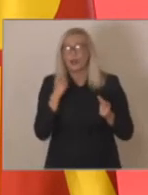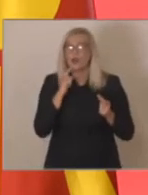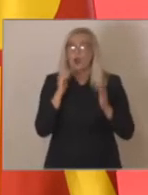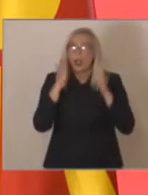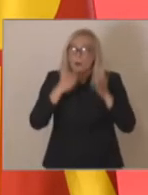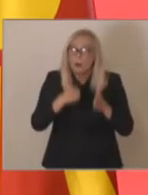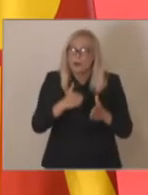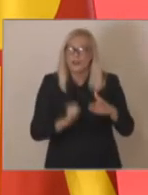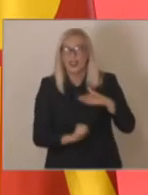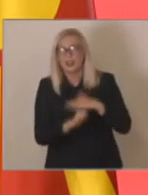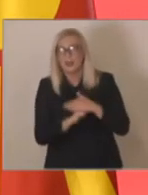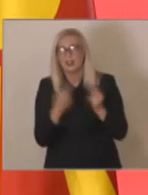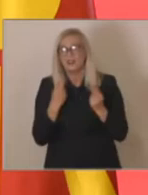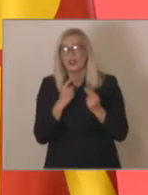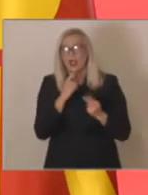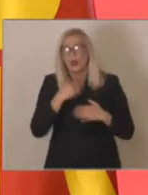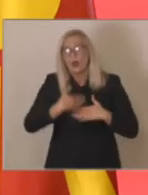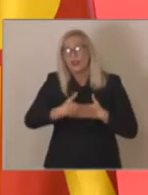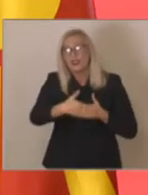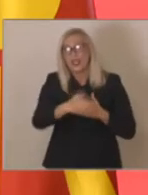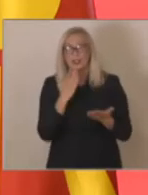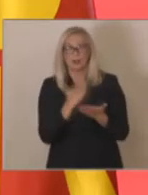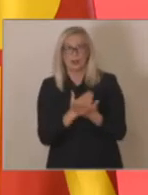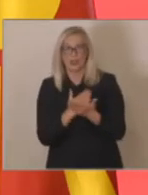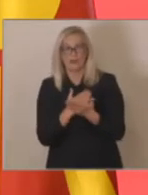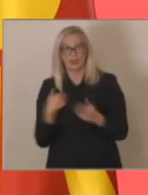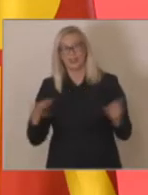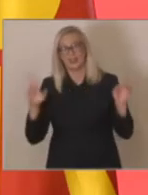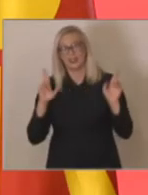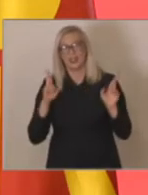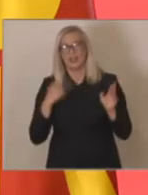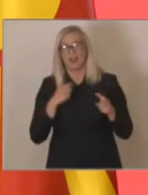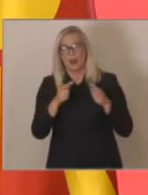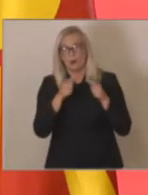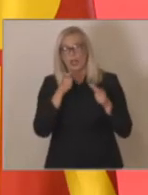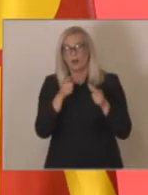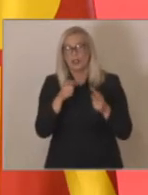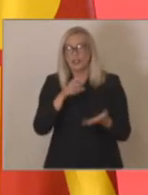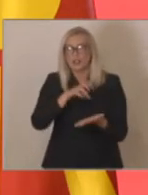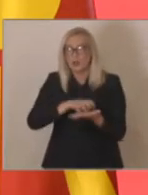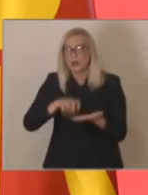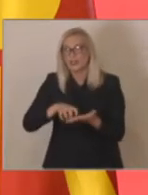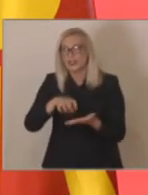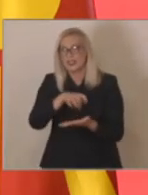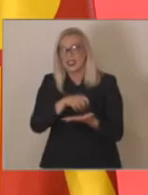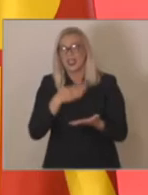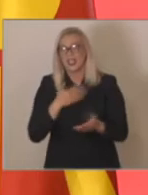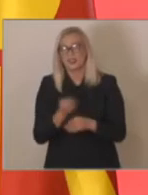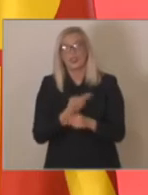на темелните вредности, кои натаму ќе се преточат, се надеваме, во преговарачките позиции на нашата